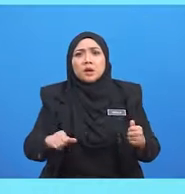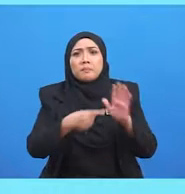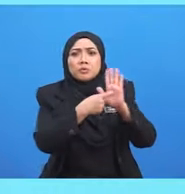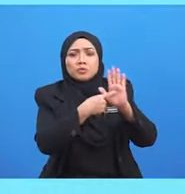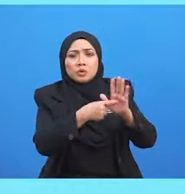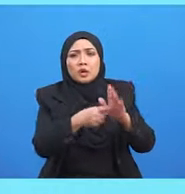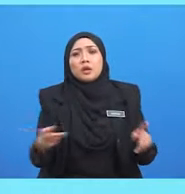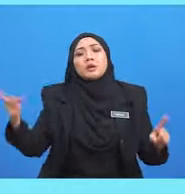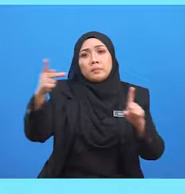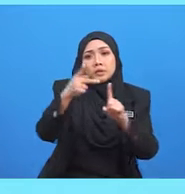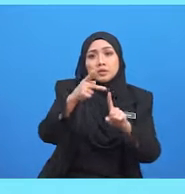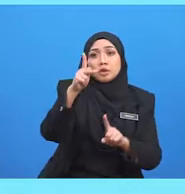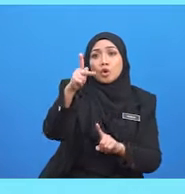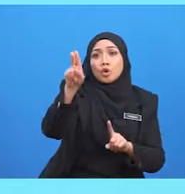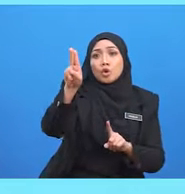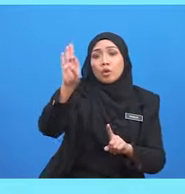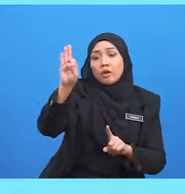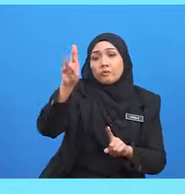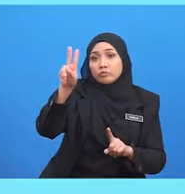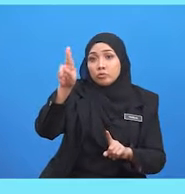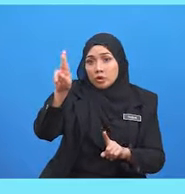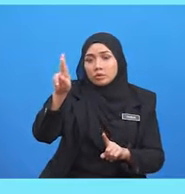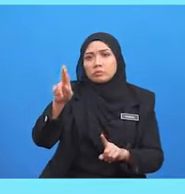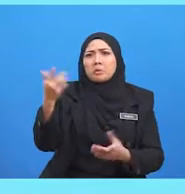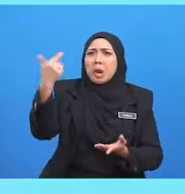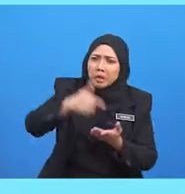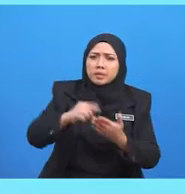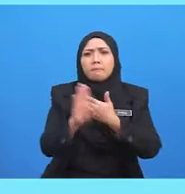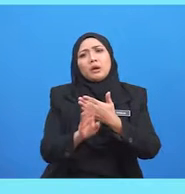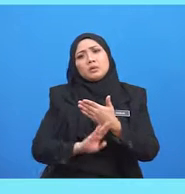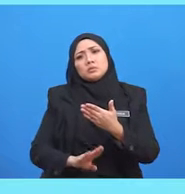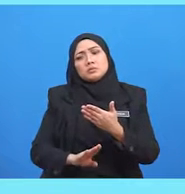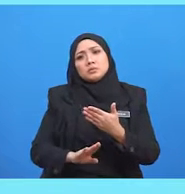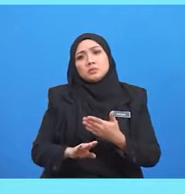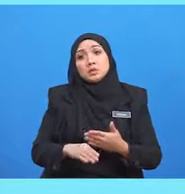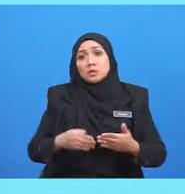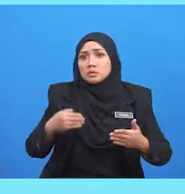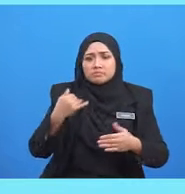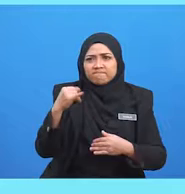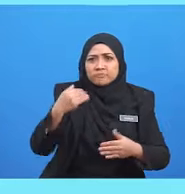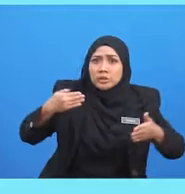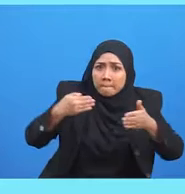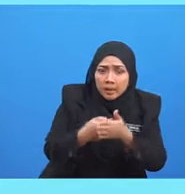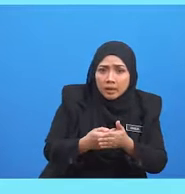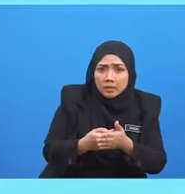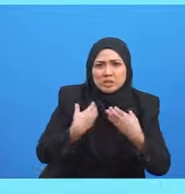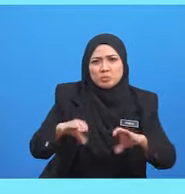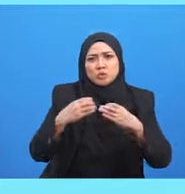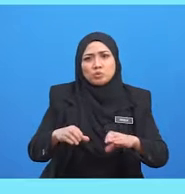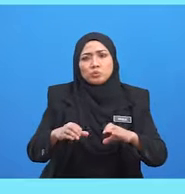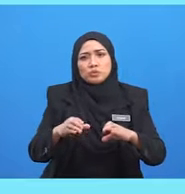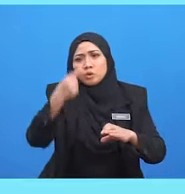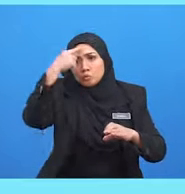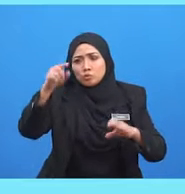kekufuran. Ha, murid-murid, ini lagi bahaya. Tapi jangan sampai ada yang cuba-cuba